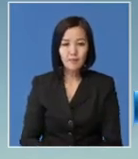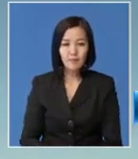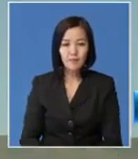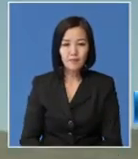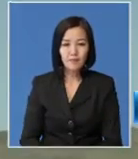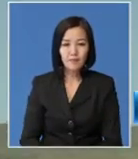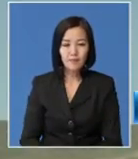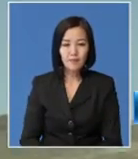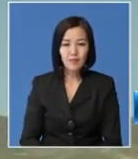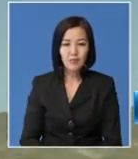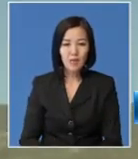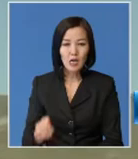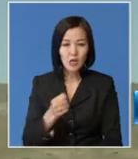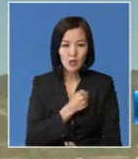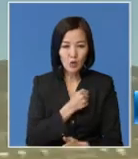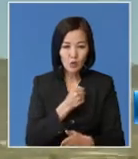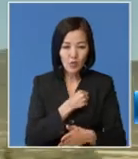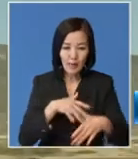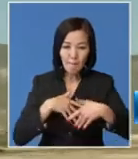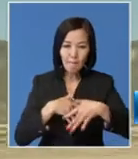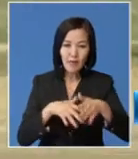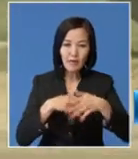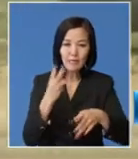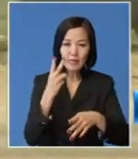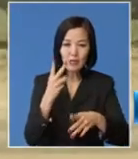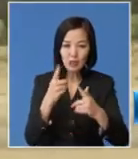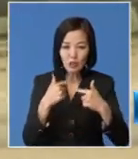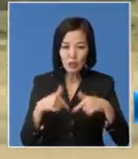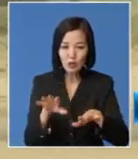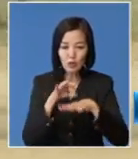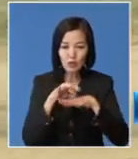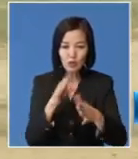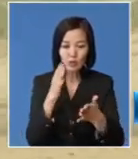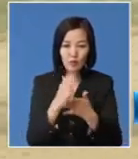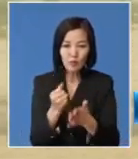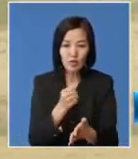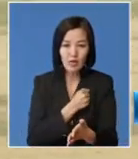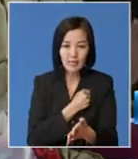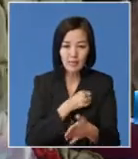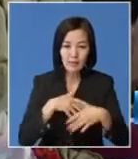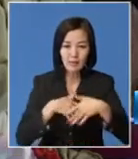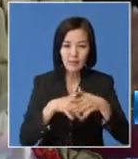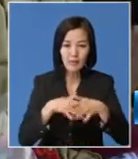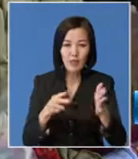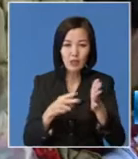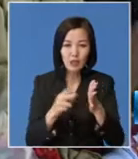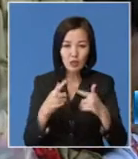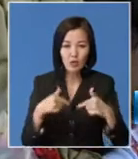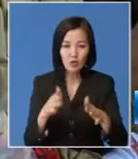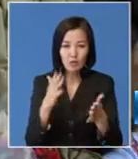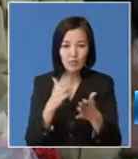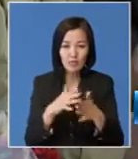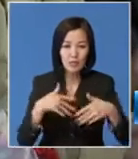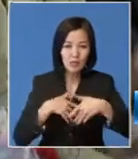Избасова. Жауынгерлік парад елімізде осымен екінші мәрте өтіп отыр. Ал әскери парад 7 рет ұйымдастырылды. Шеру